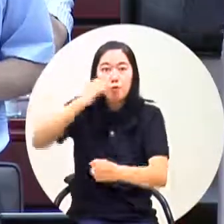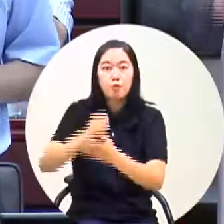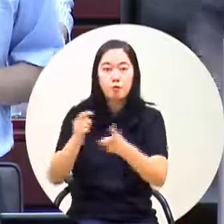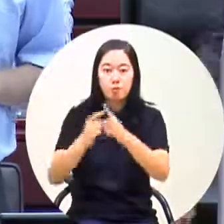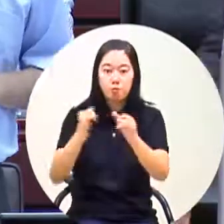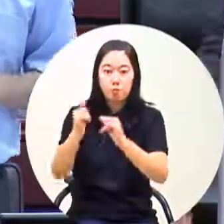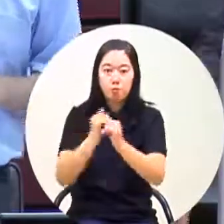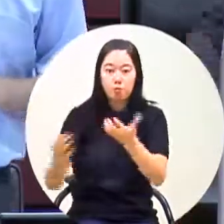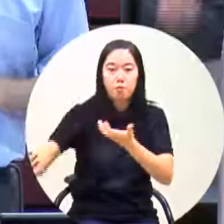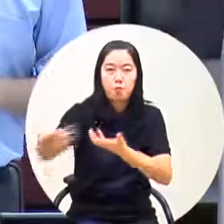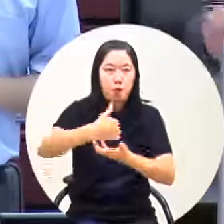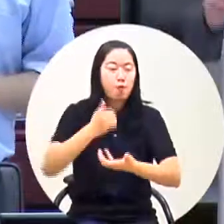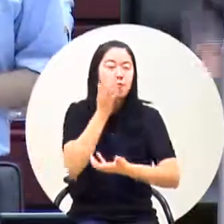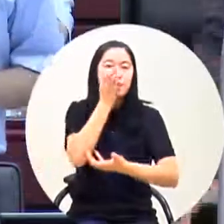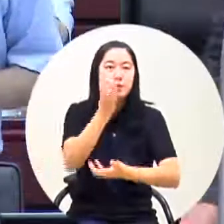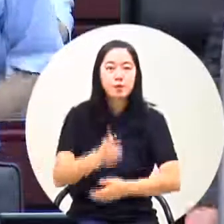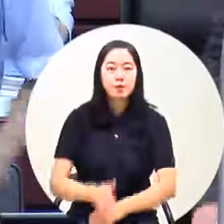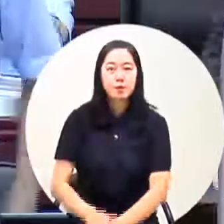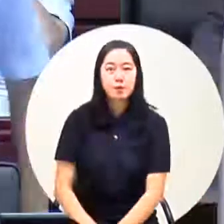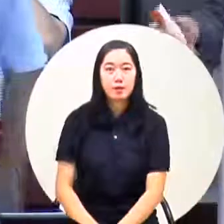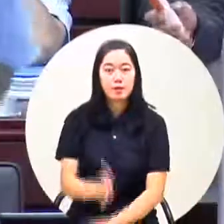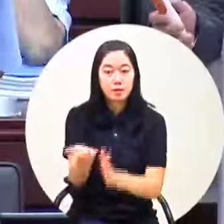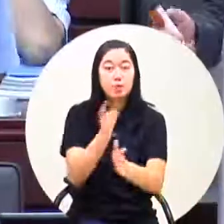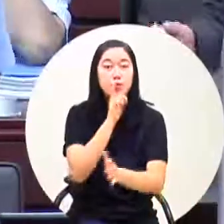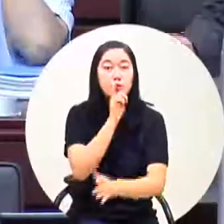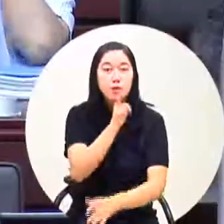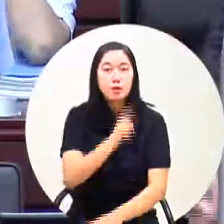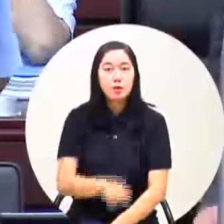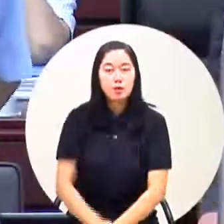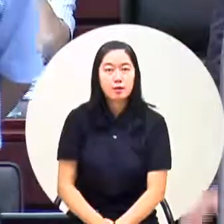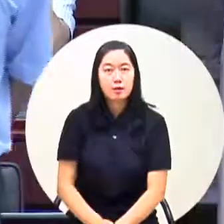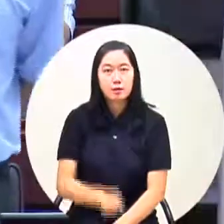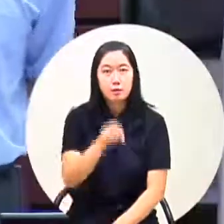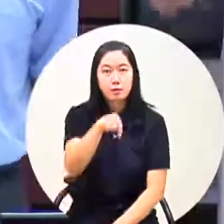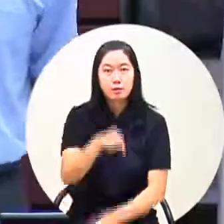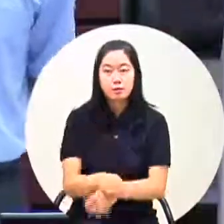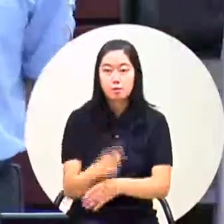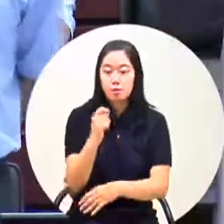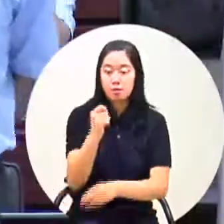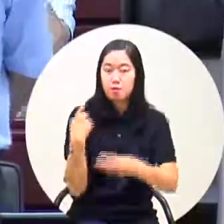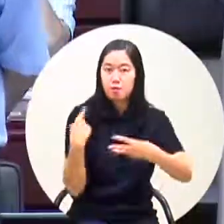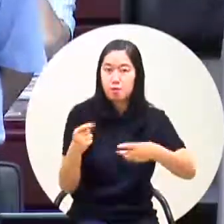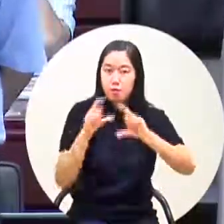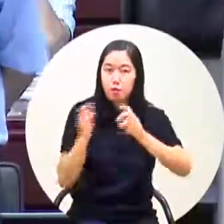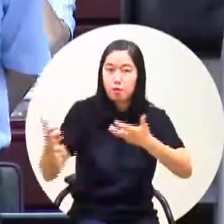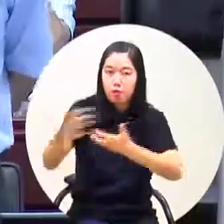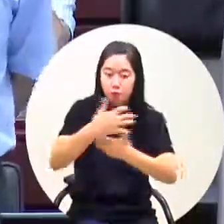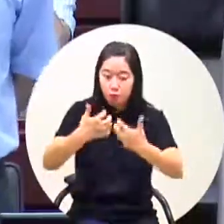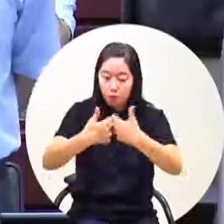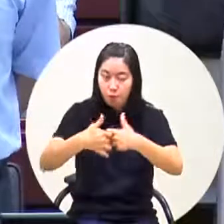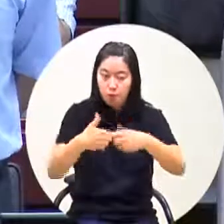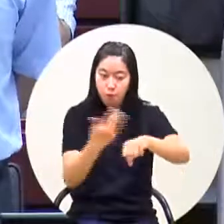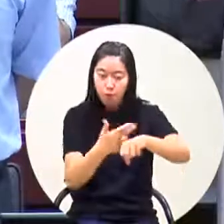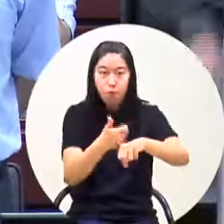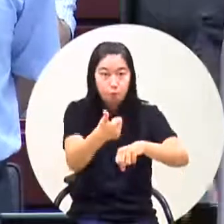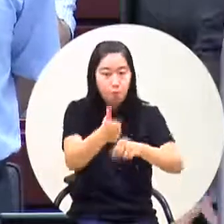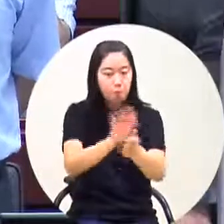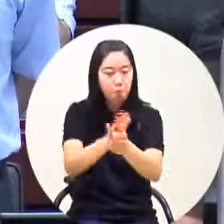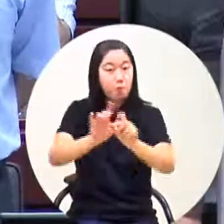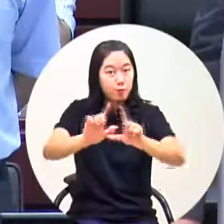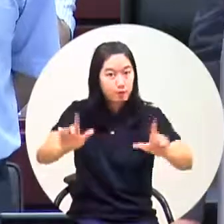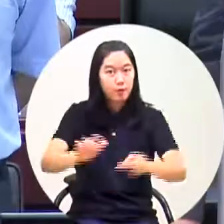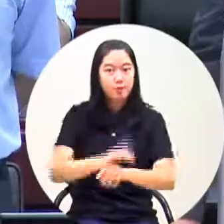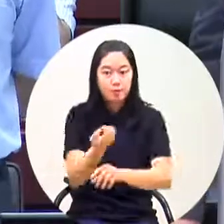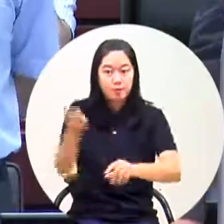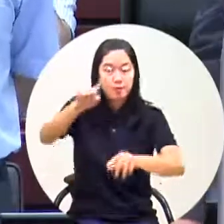通。 谢谢局长。就如同你刚刚讲的，这个 ARM 资源回收机它的效用是好的。其实我们在上个会期针对